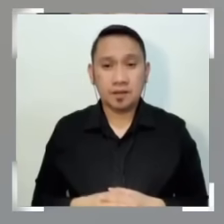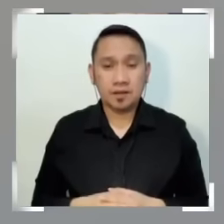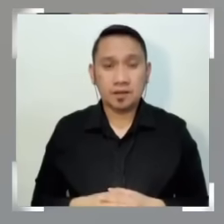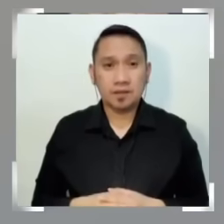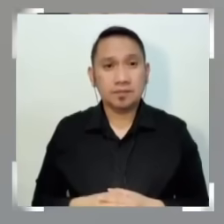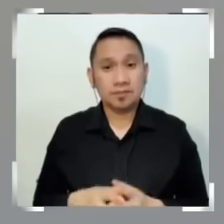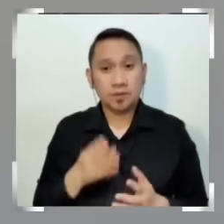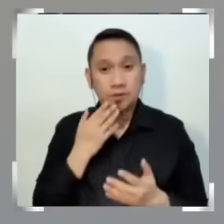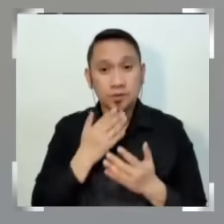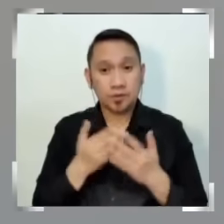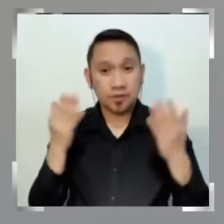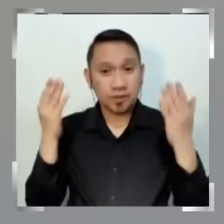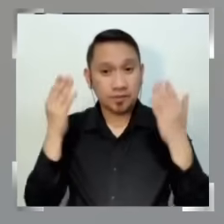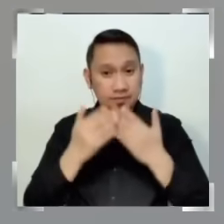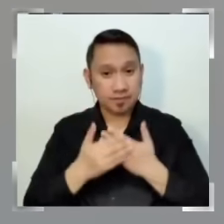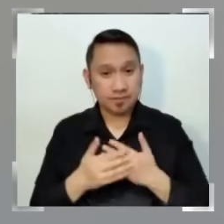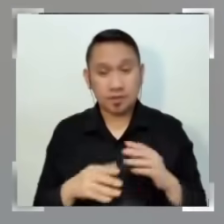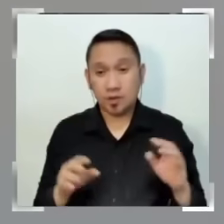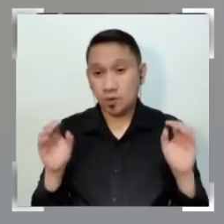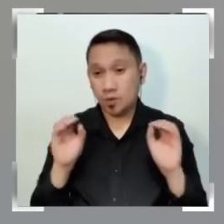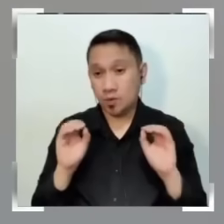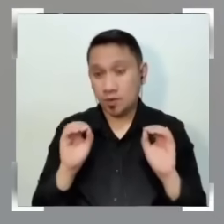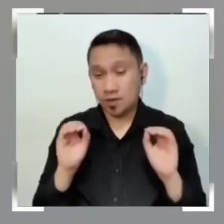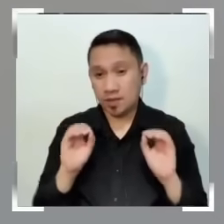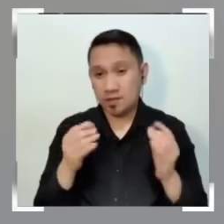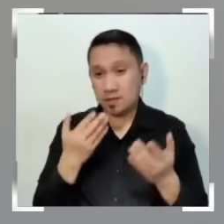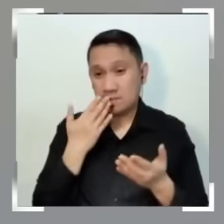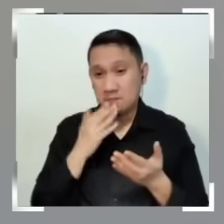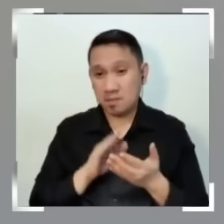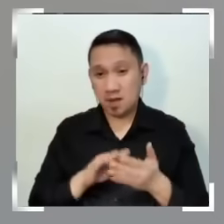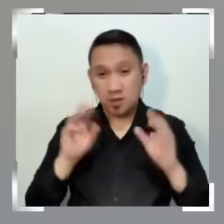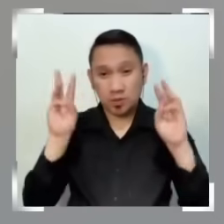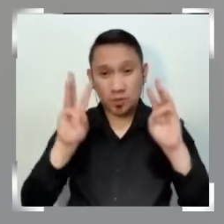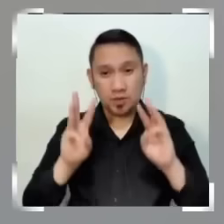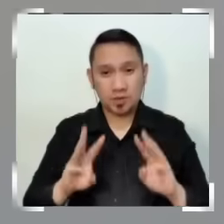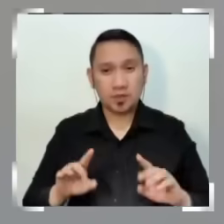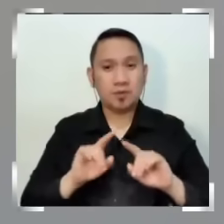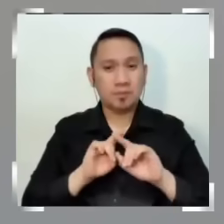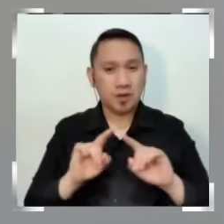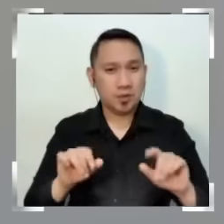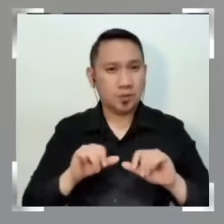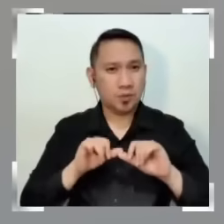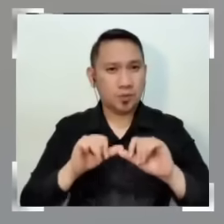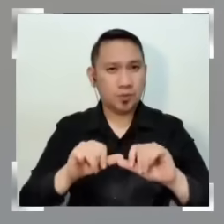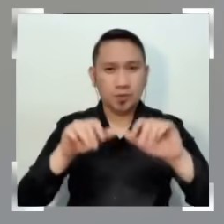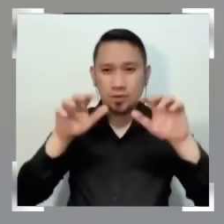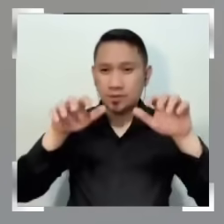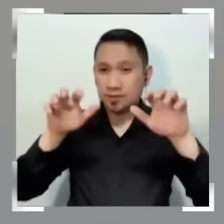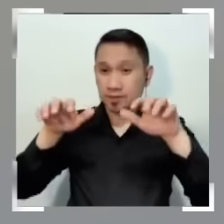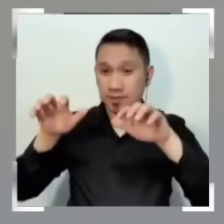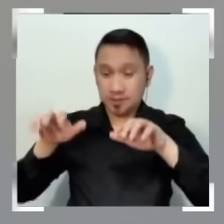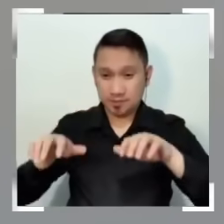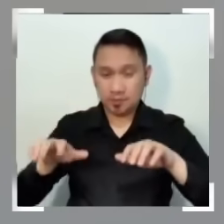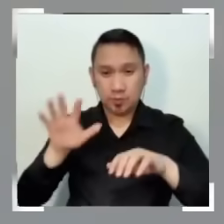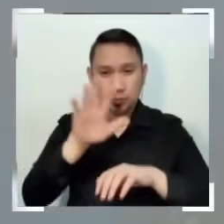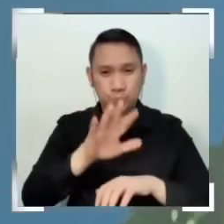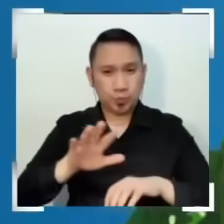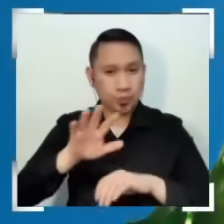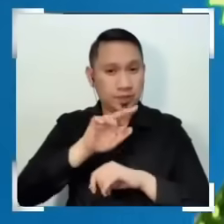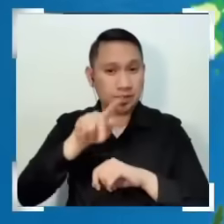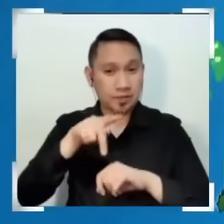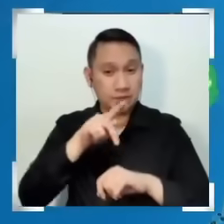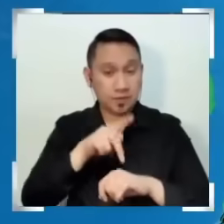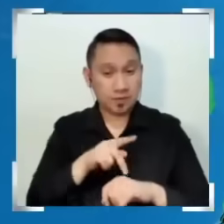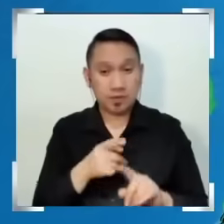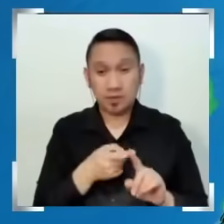Magandang gabi mga kapuso. Wala nang umiiral na sama ng panahon pero patuloy na uulanin ang ilang bahagi ng ating bansa. Base nga sa